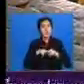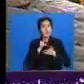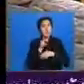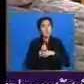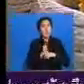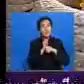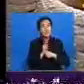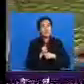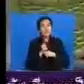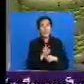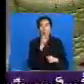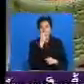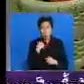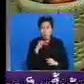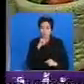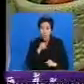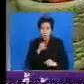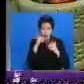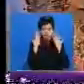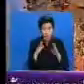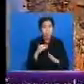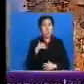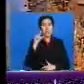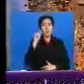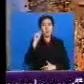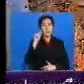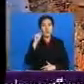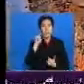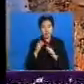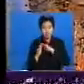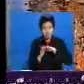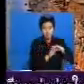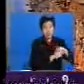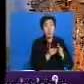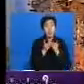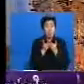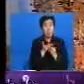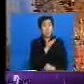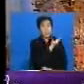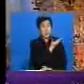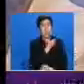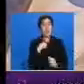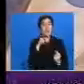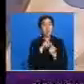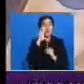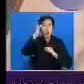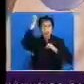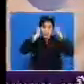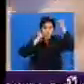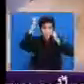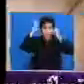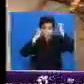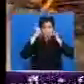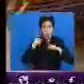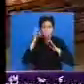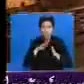ระหว่างการจัดงานมีออเดอร์แล้วกว่า 20ตัวส่วนเรือโบราณจำลองสินค้าโอทอปจากจังหวัดนครสวรรค์เป็นสินค้าที่